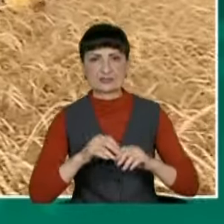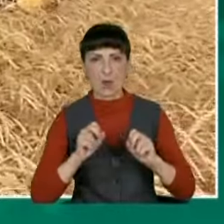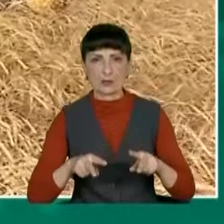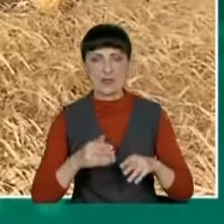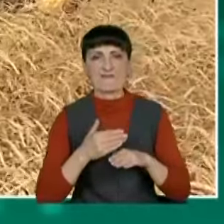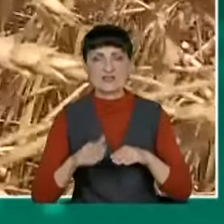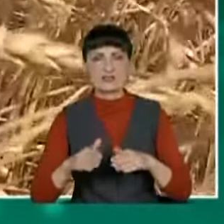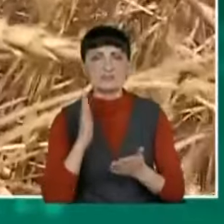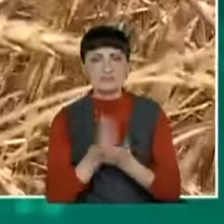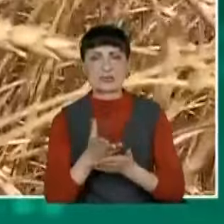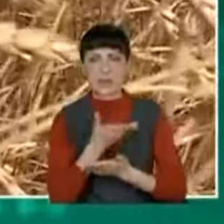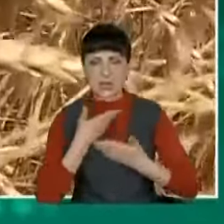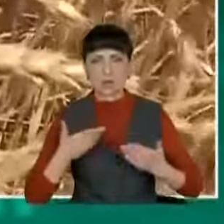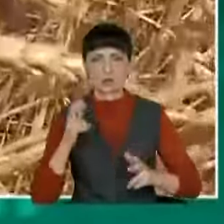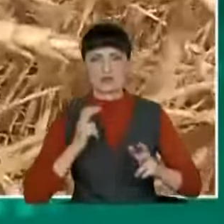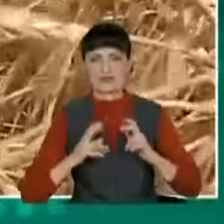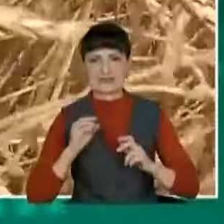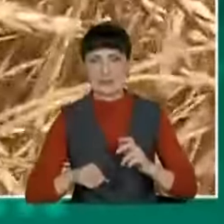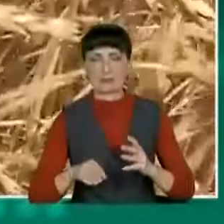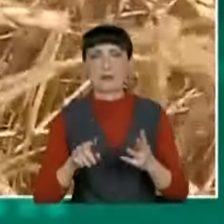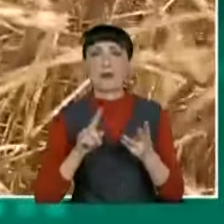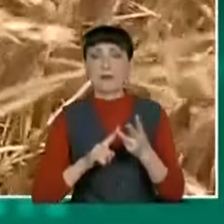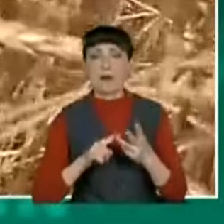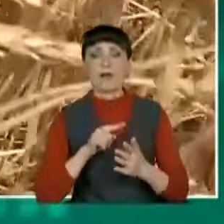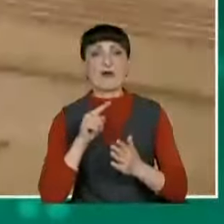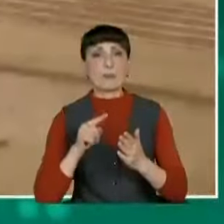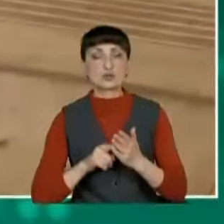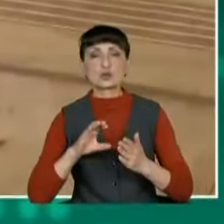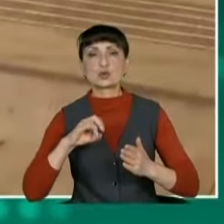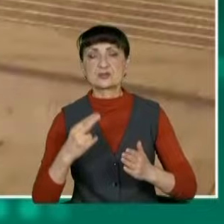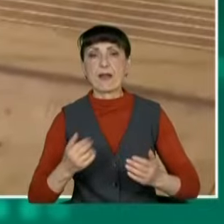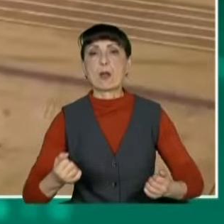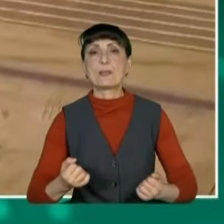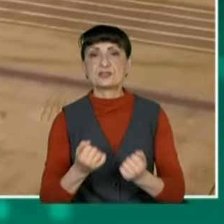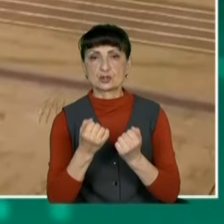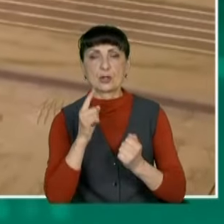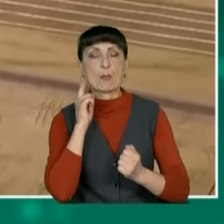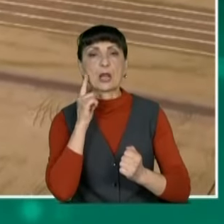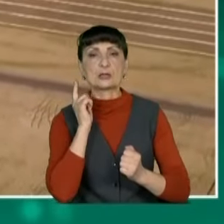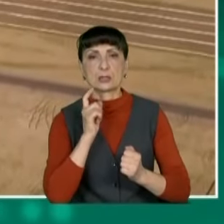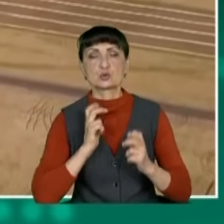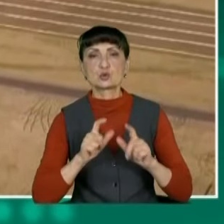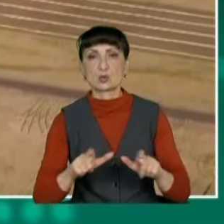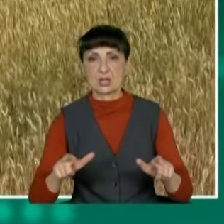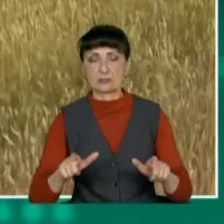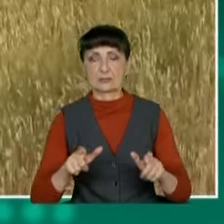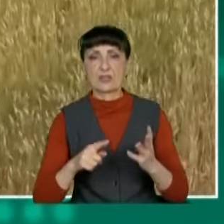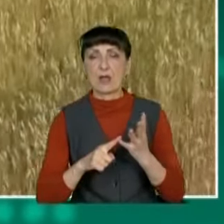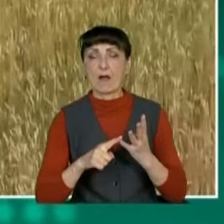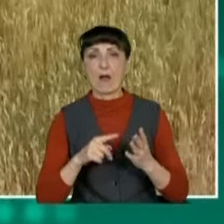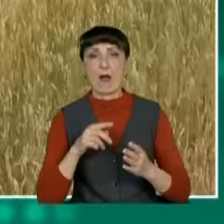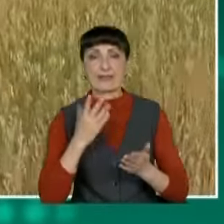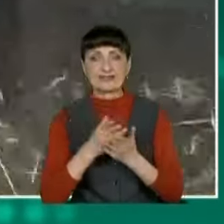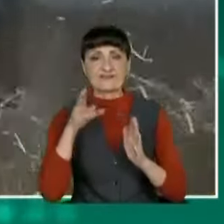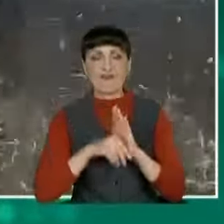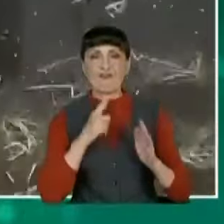и целевые именно для нашего университета. Далее, вопросы социальной поддержки молодых людей. Вопросы наличия военной кафедры. То